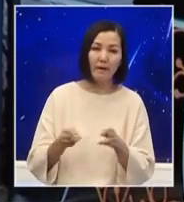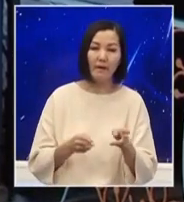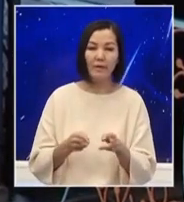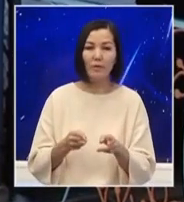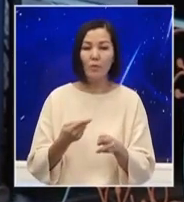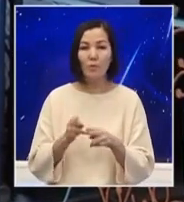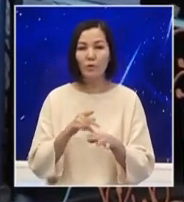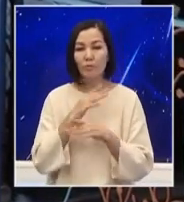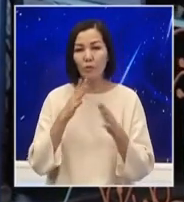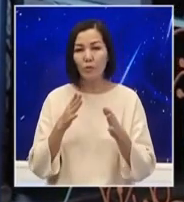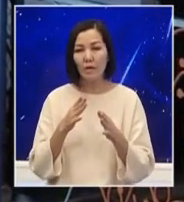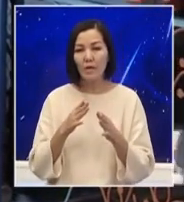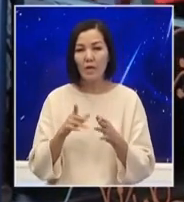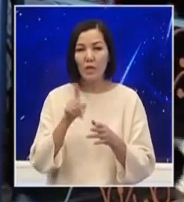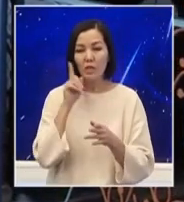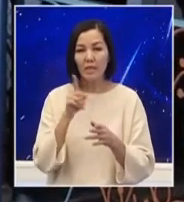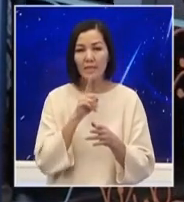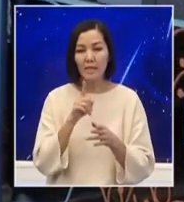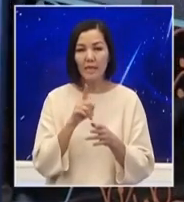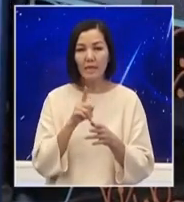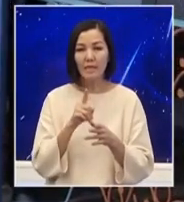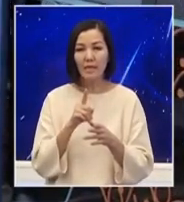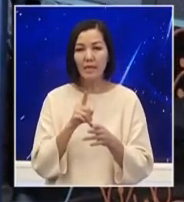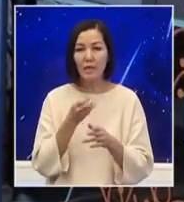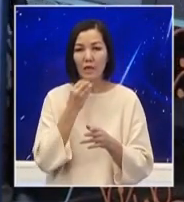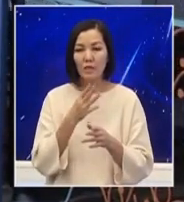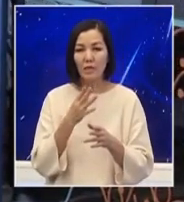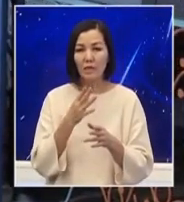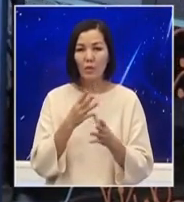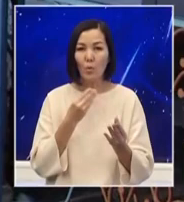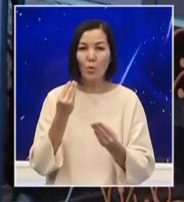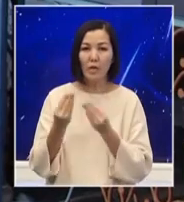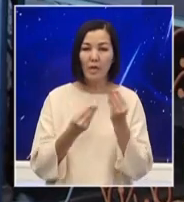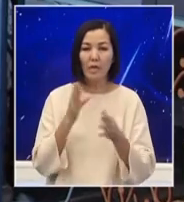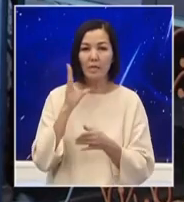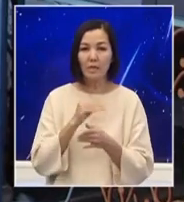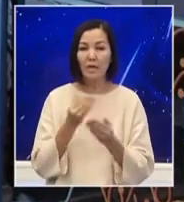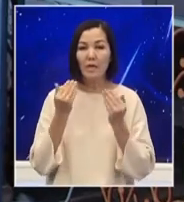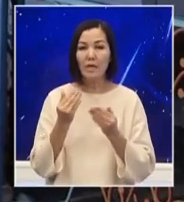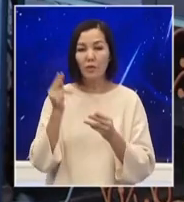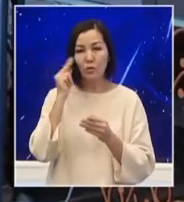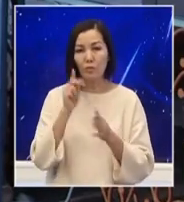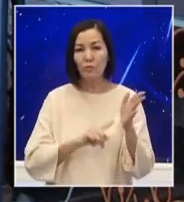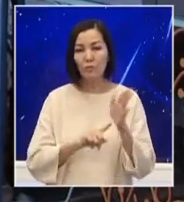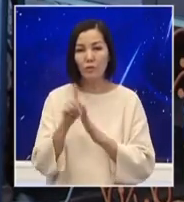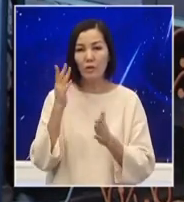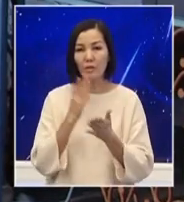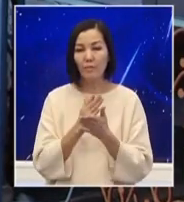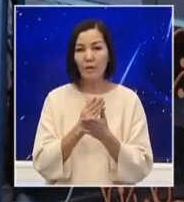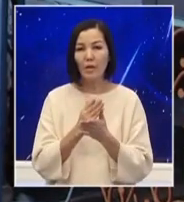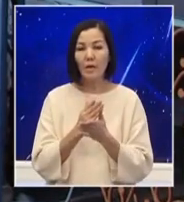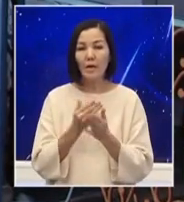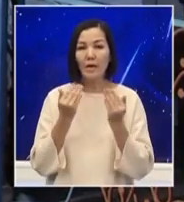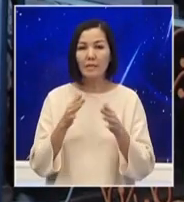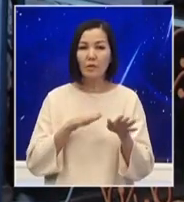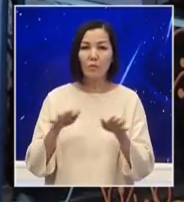Бізге келушілердің дені жастар, арасында конькиді жақсы меңгеретіндері де енді үйреніп жүргендері де бар. Сондықтан мұз